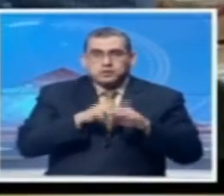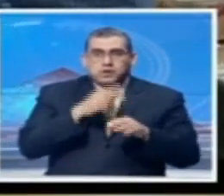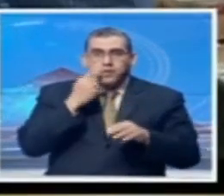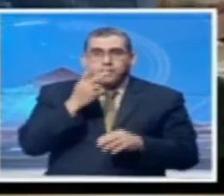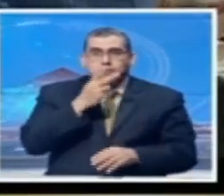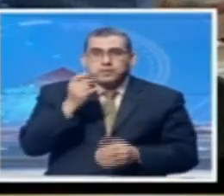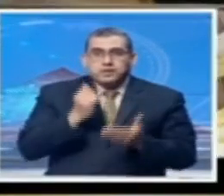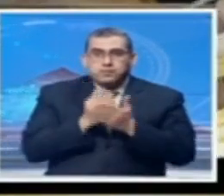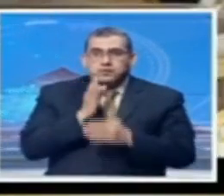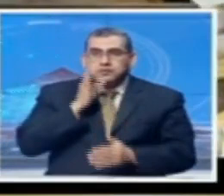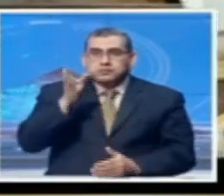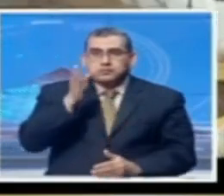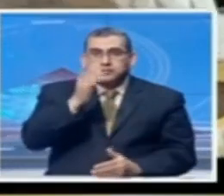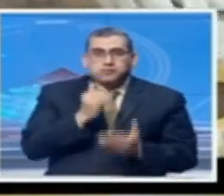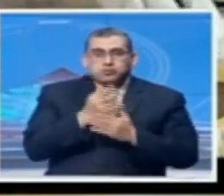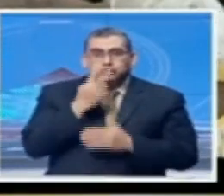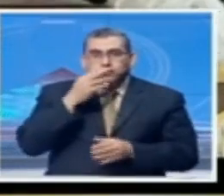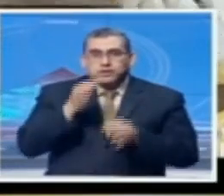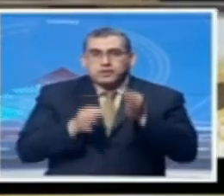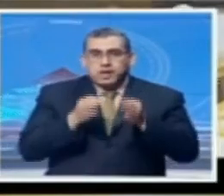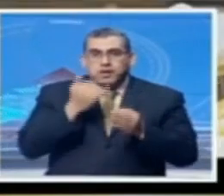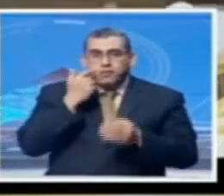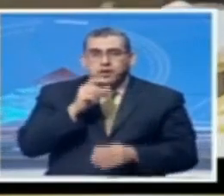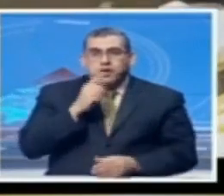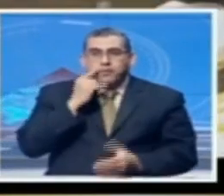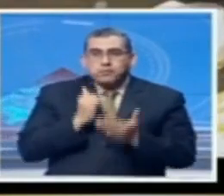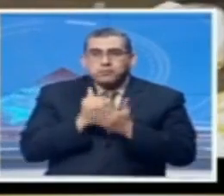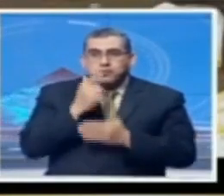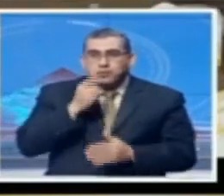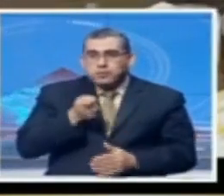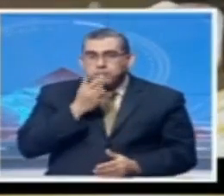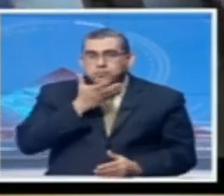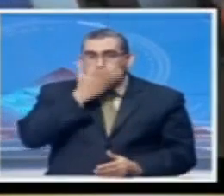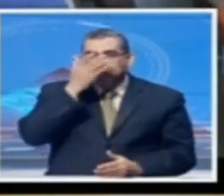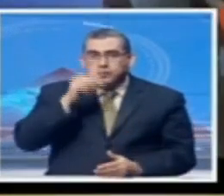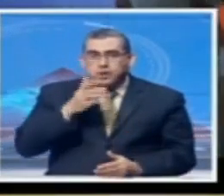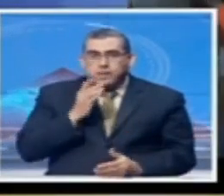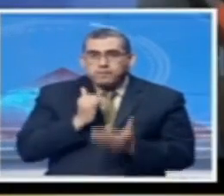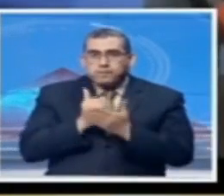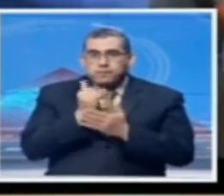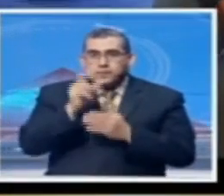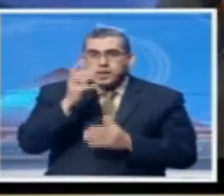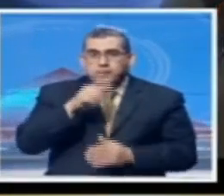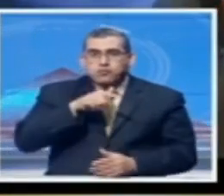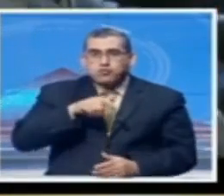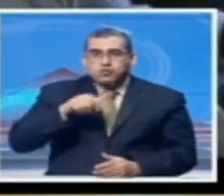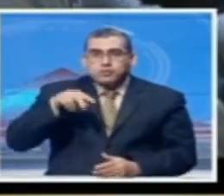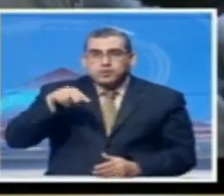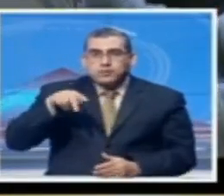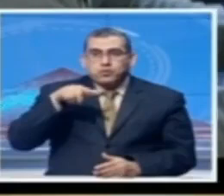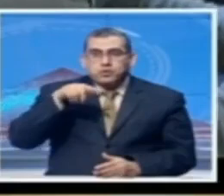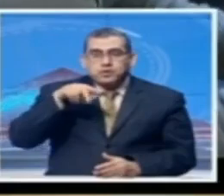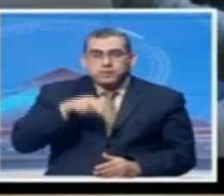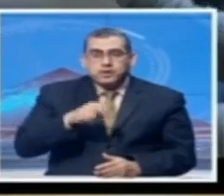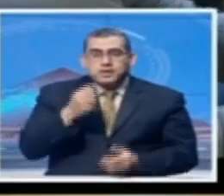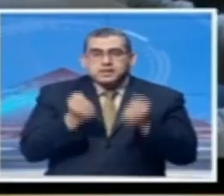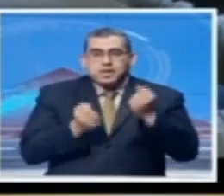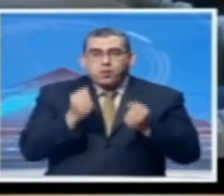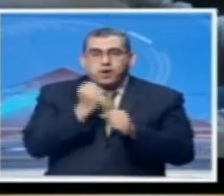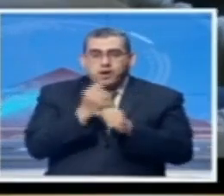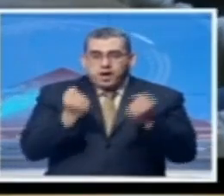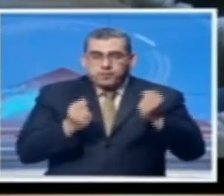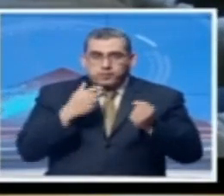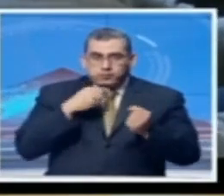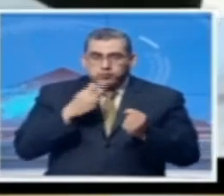200 مدرسة، وإجراء تحليل للكشف عن المواد المخدرة لعدد 688 من سائقي